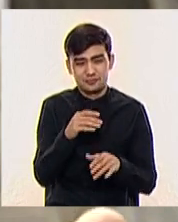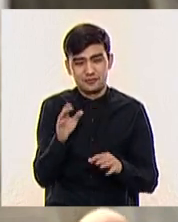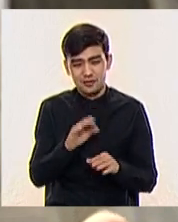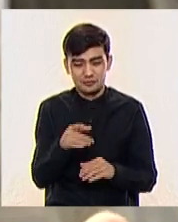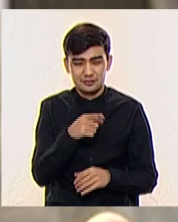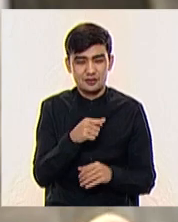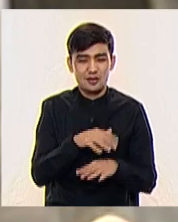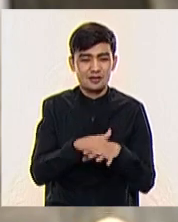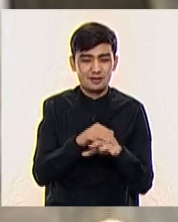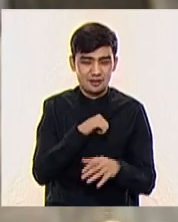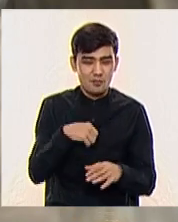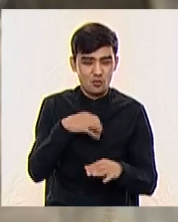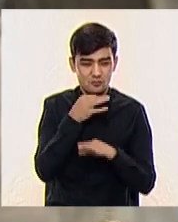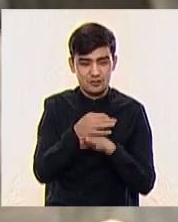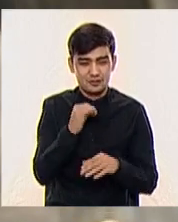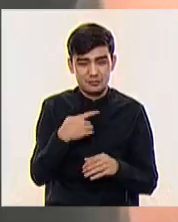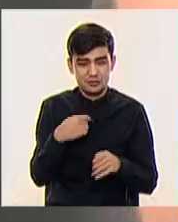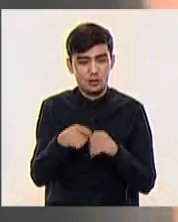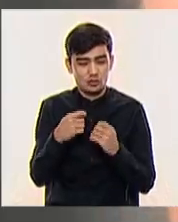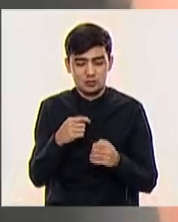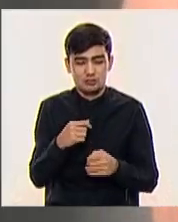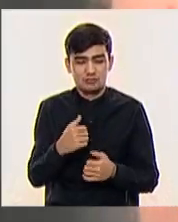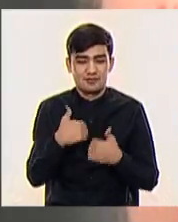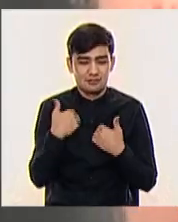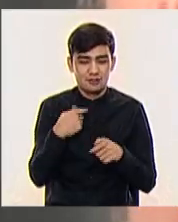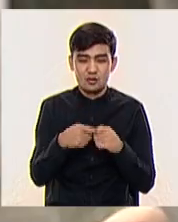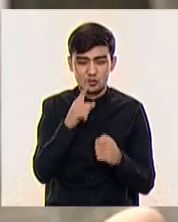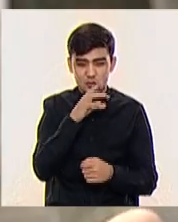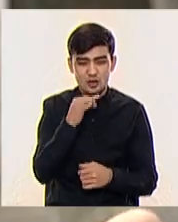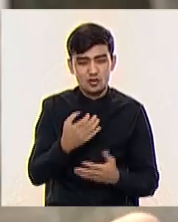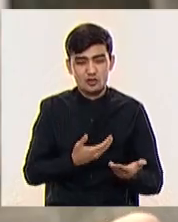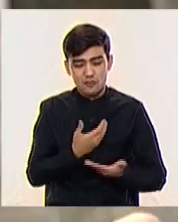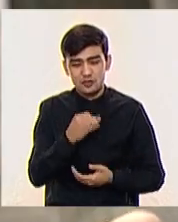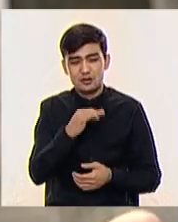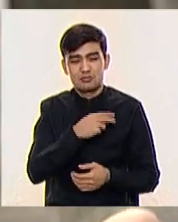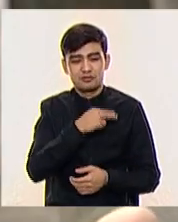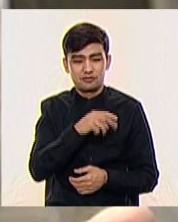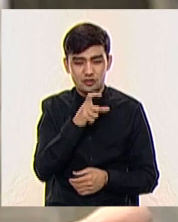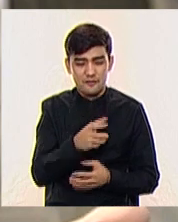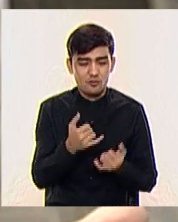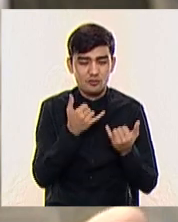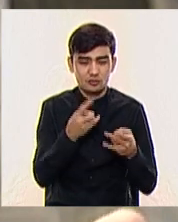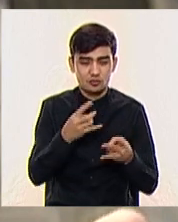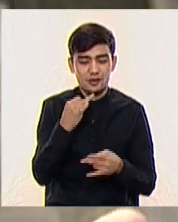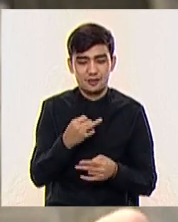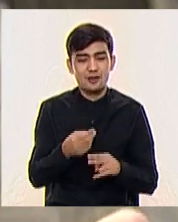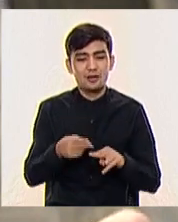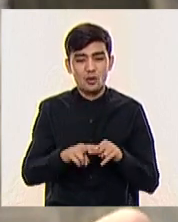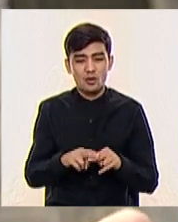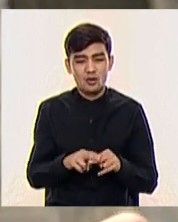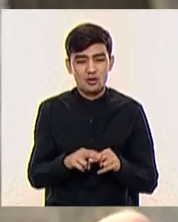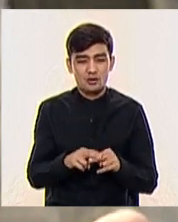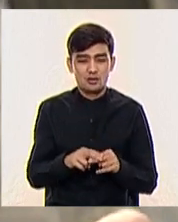неприкосновенность граждан не стараемся нарушать. Уважать и живого, и усопшего человека – это